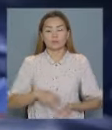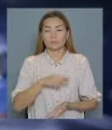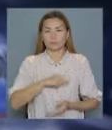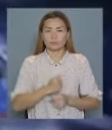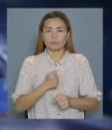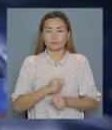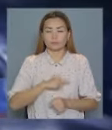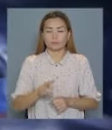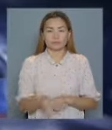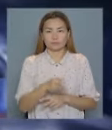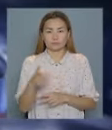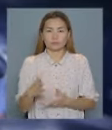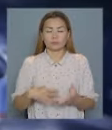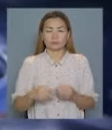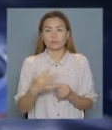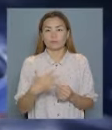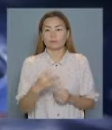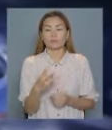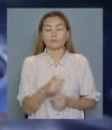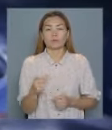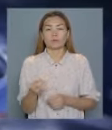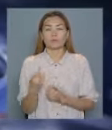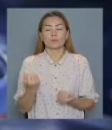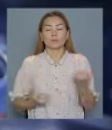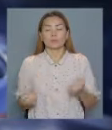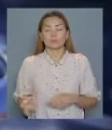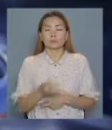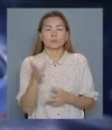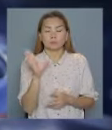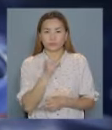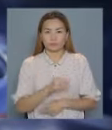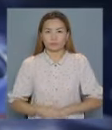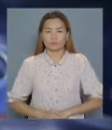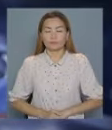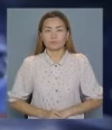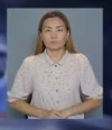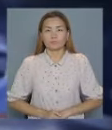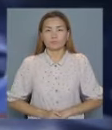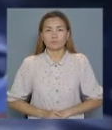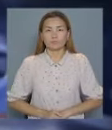қызметкерлері жұмылдырылып, барлығы 53 адам 13 техника өртті өшіруге атсалысты.